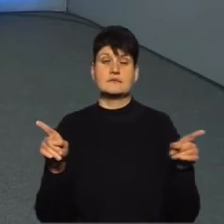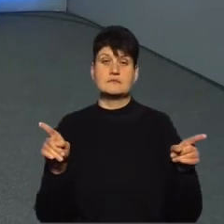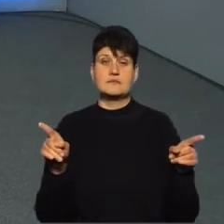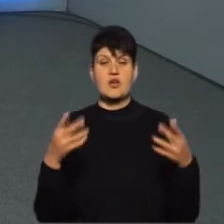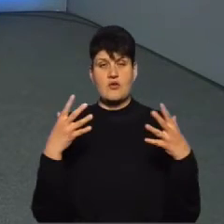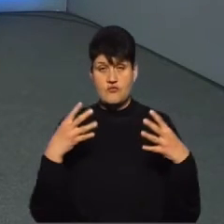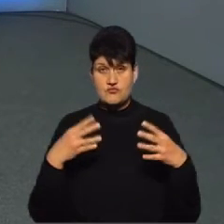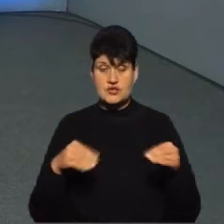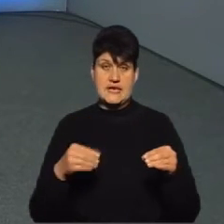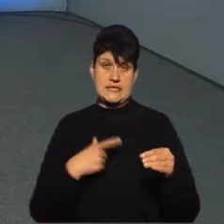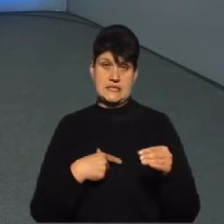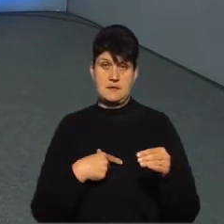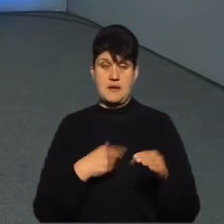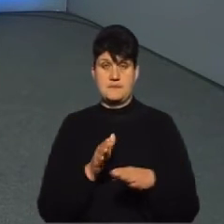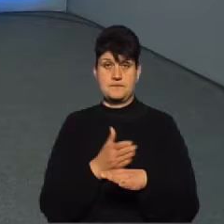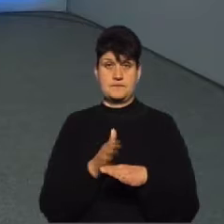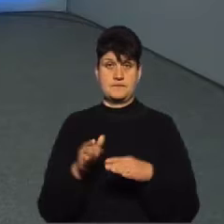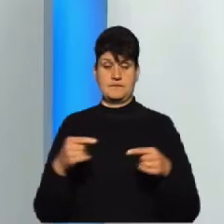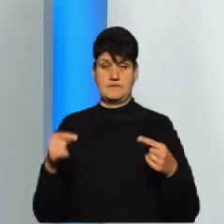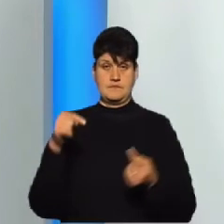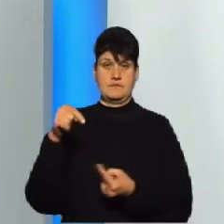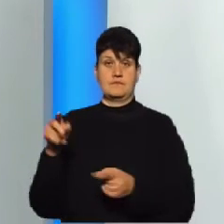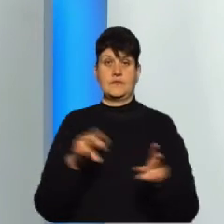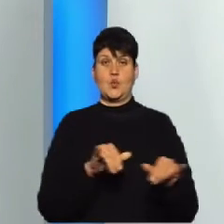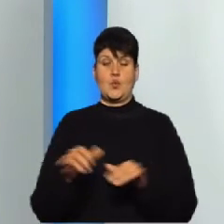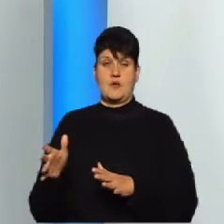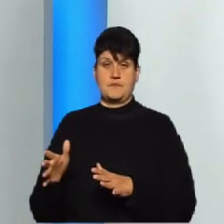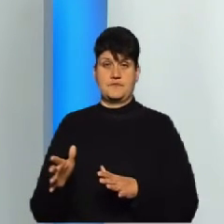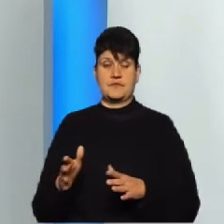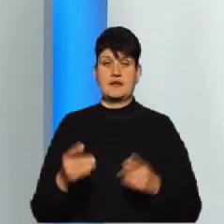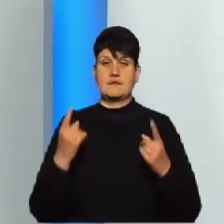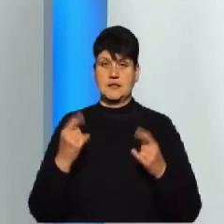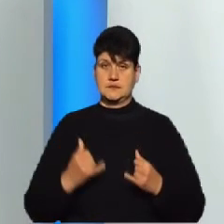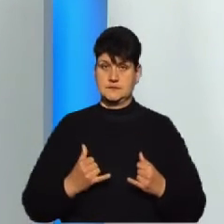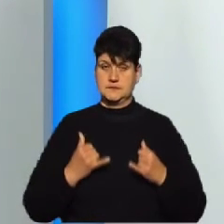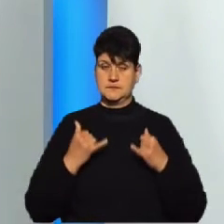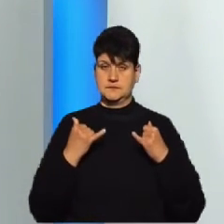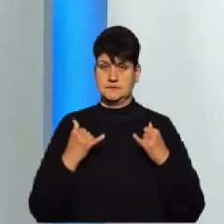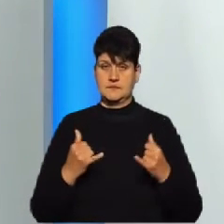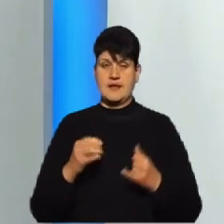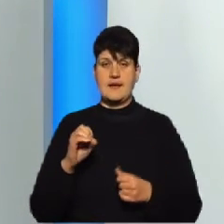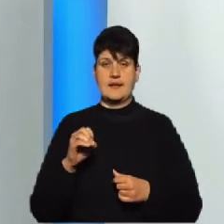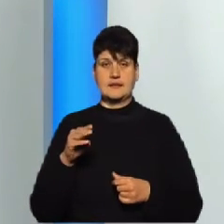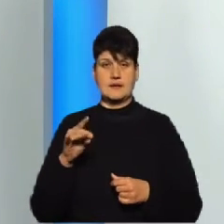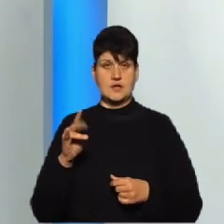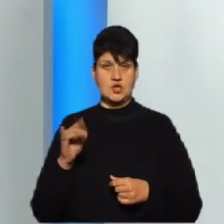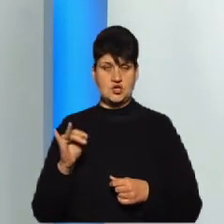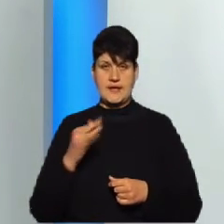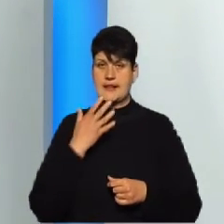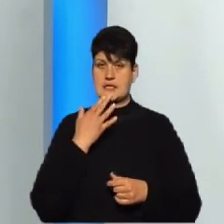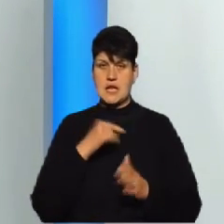диференціюють інші і ідентифікують. Так? Висока толерантність до етнічних і національних питань. От це